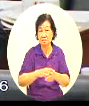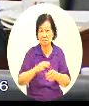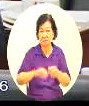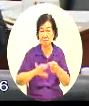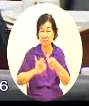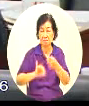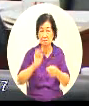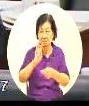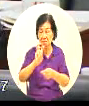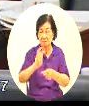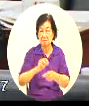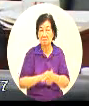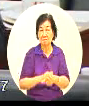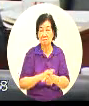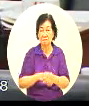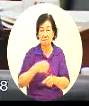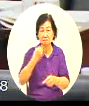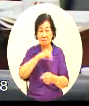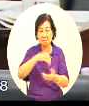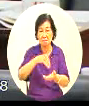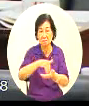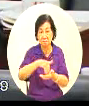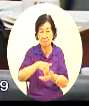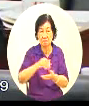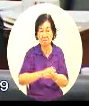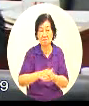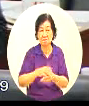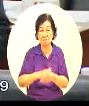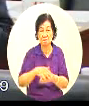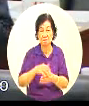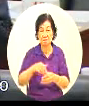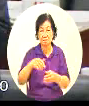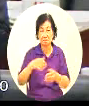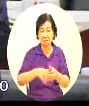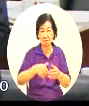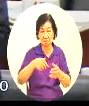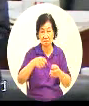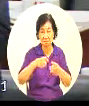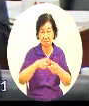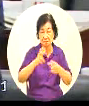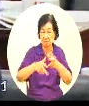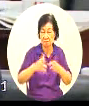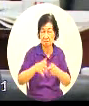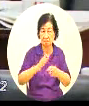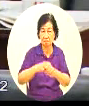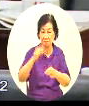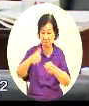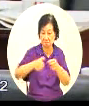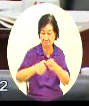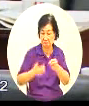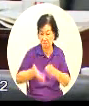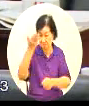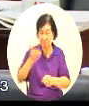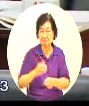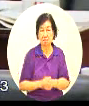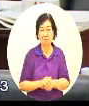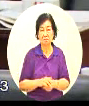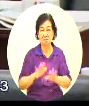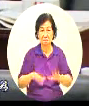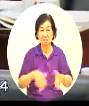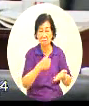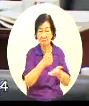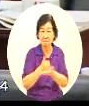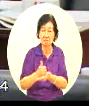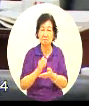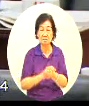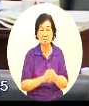够啊！台塑伫林木50栋，已经赚足侪钱啊！吼、哦，这点，我要拜托范局长吼、哦，咱